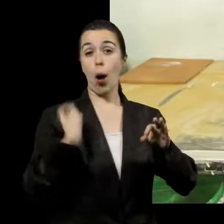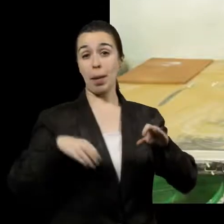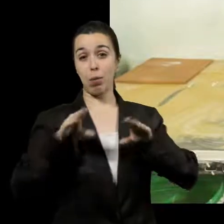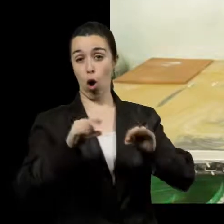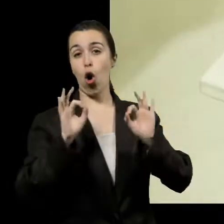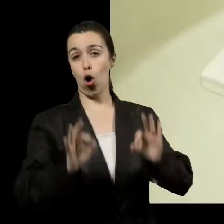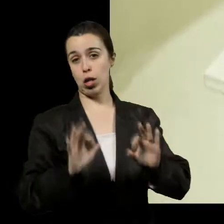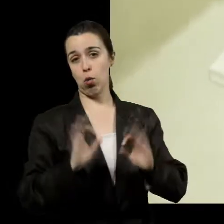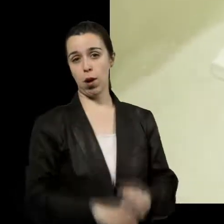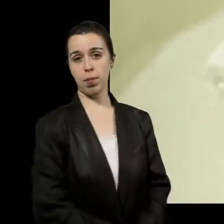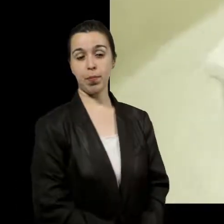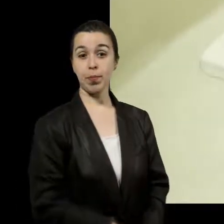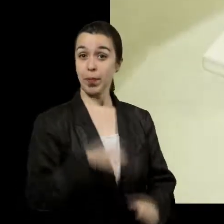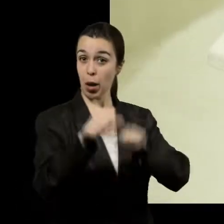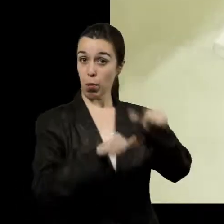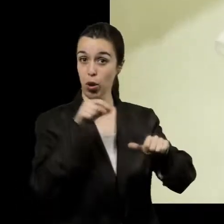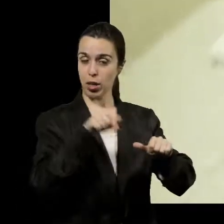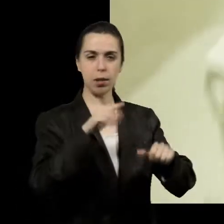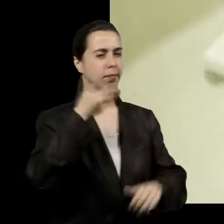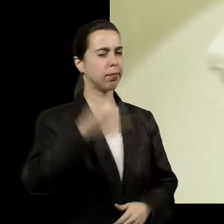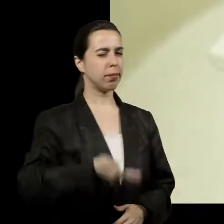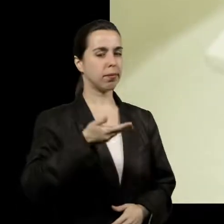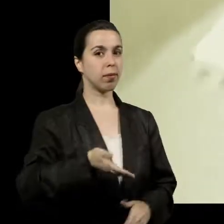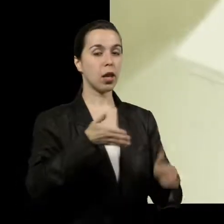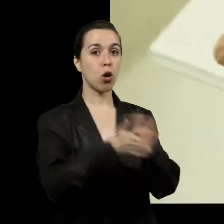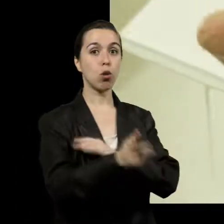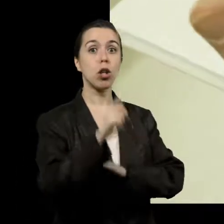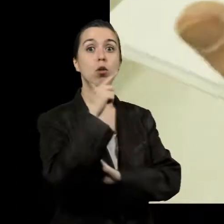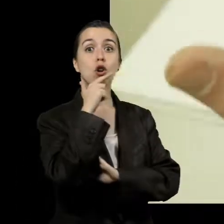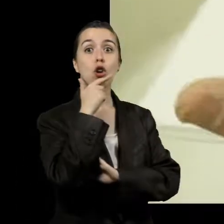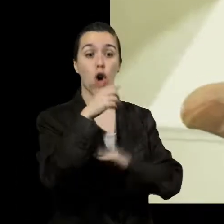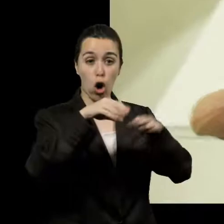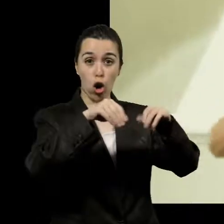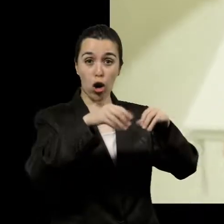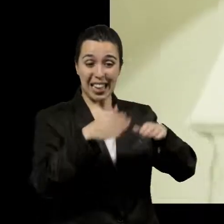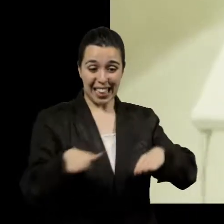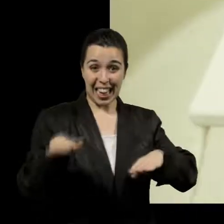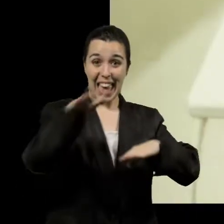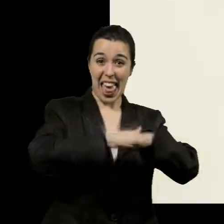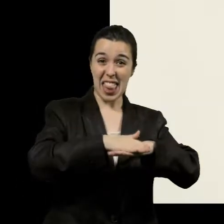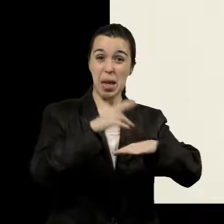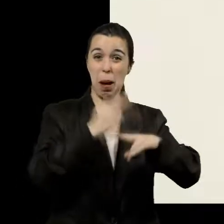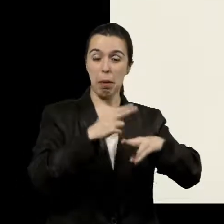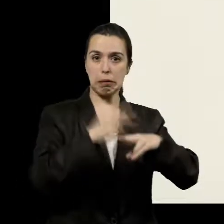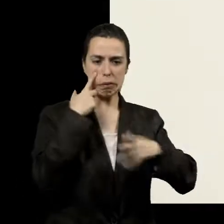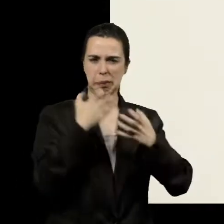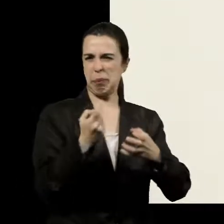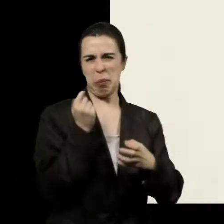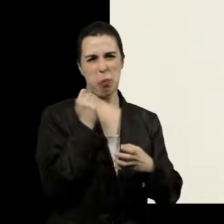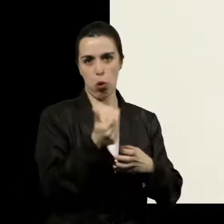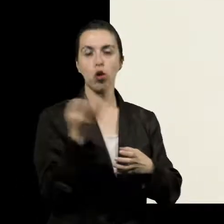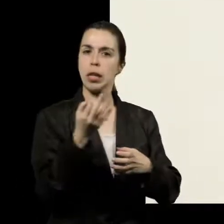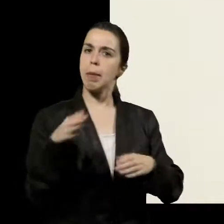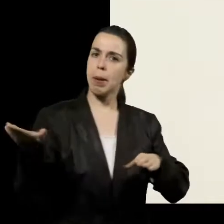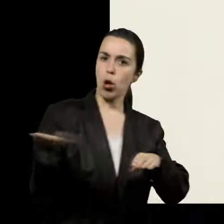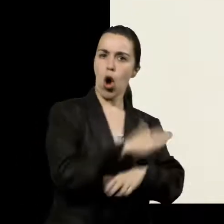un esmalt opac amb la mateixa funció. Aquest pas és molt important, ja que els colorants sobre una coberta marró